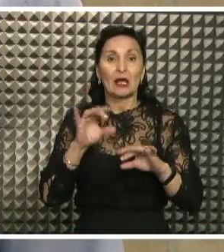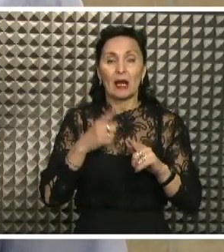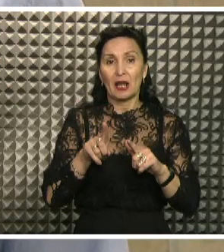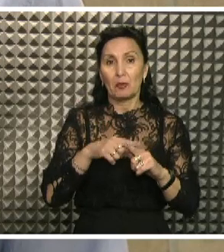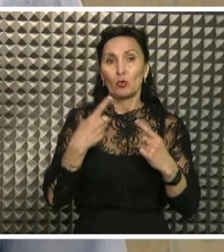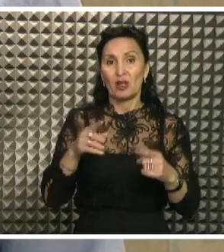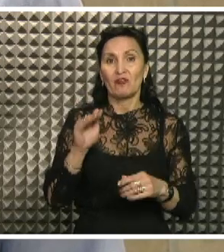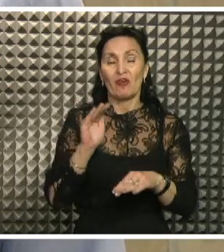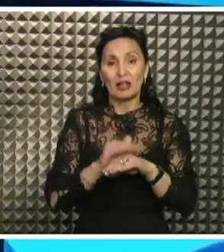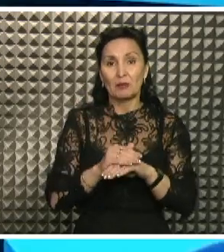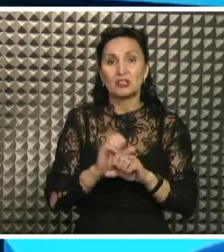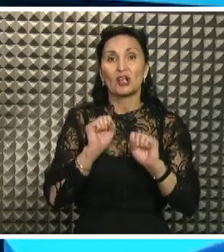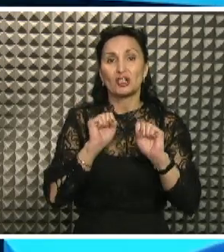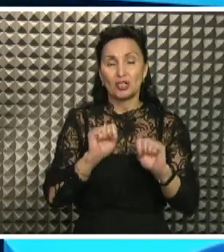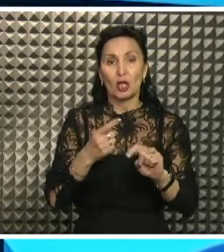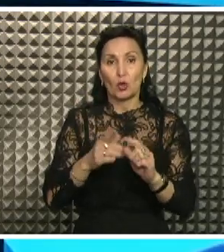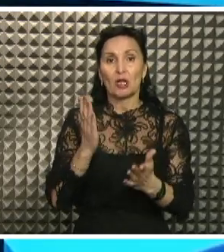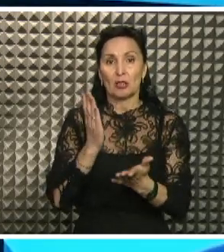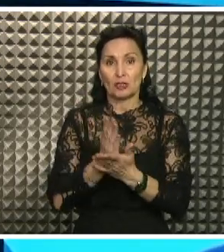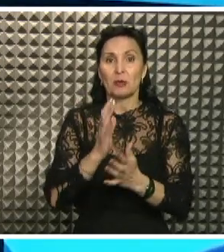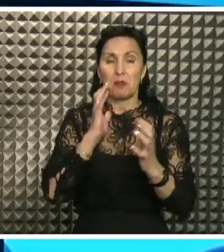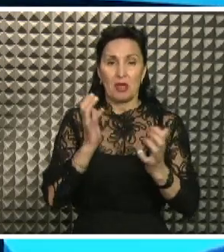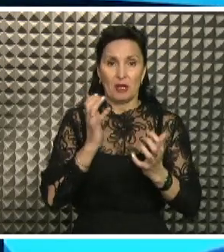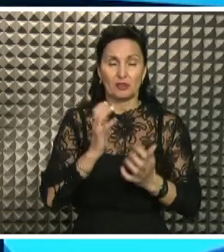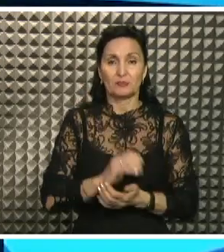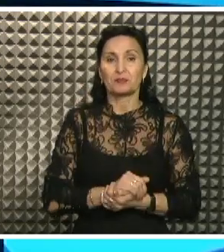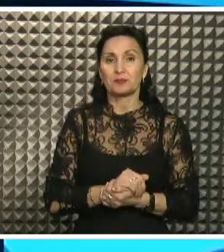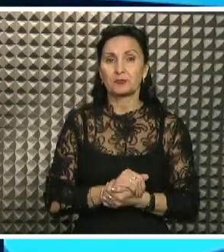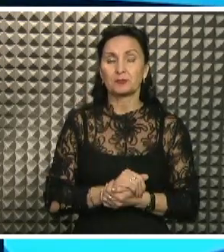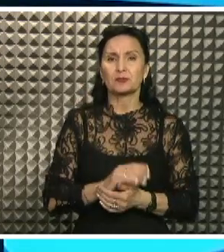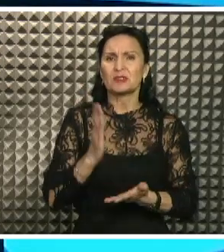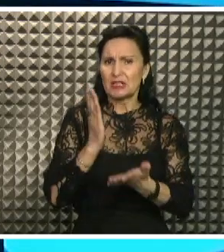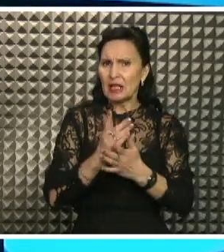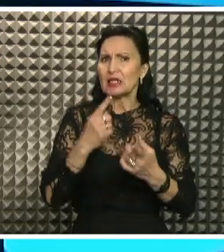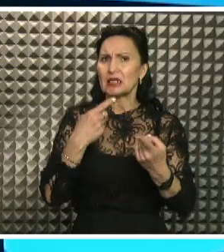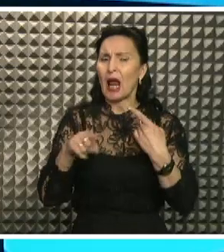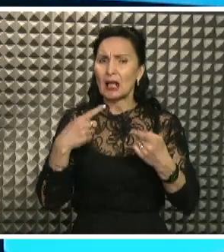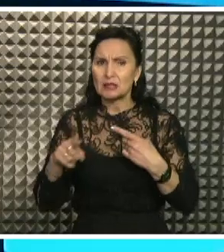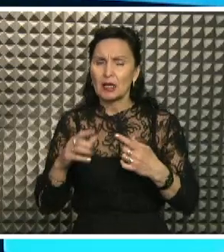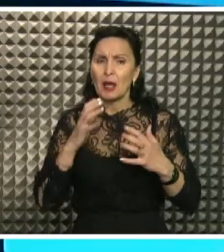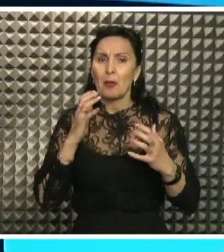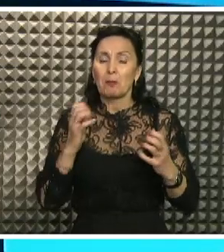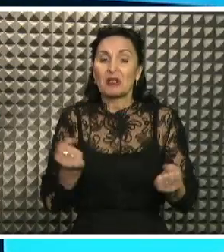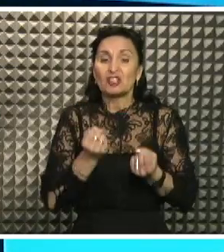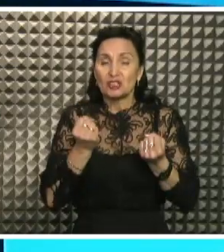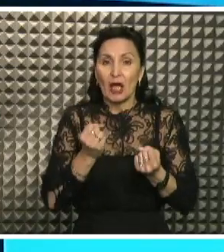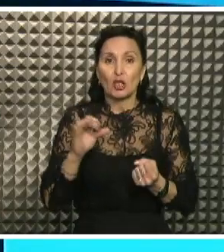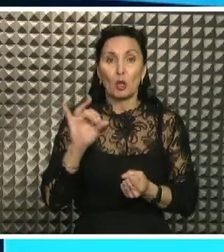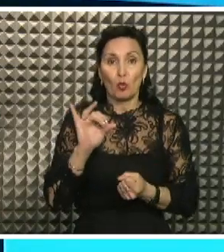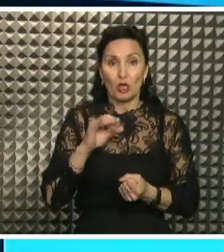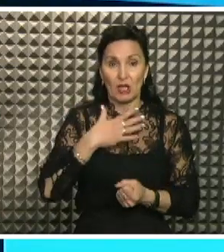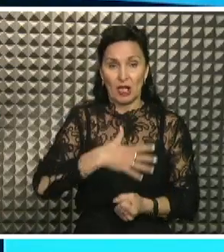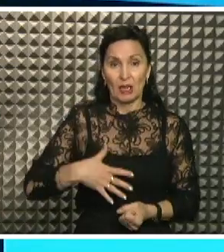факторами неспецифической защиты, которые должны мы беречь, холить, лелеять. Ну вот есть разные способы поддержать иммунитет.